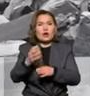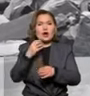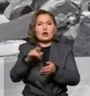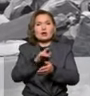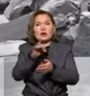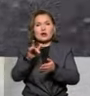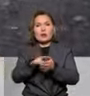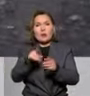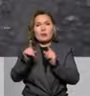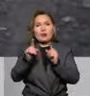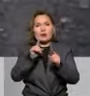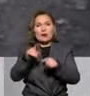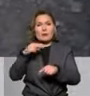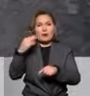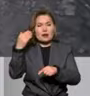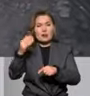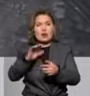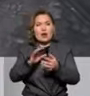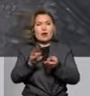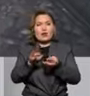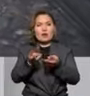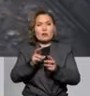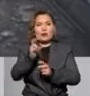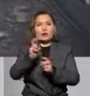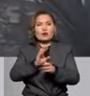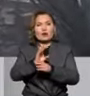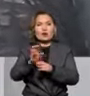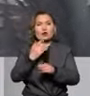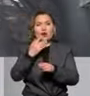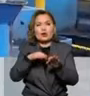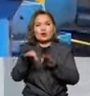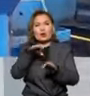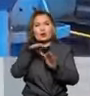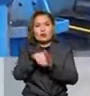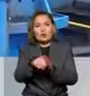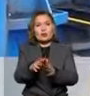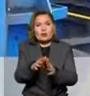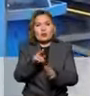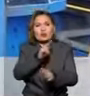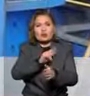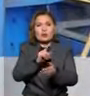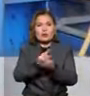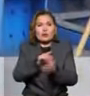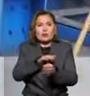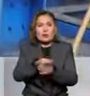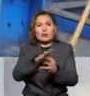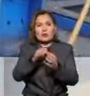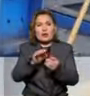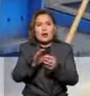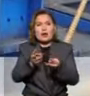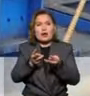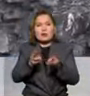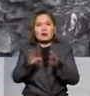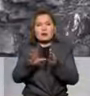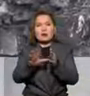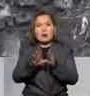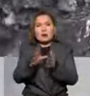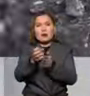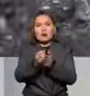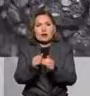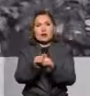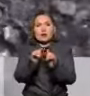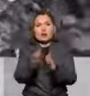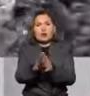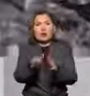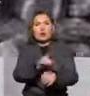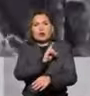Қызылордадағы құрылтайда президент көмір өндірісін дамытуға ұлттық жоба мәртебесін беру міндетін қойды. Себебі қатты отын энергетикалық сектордың